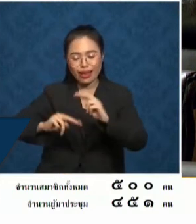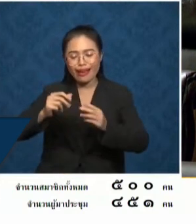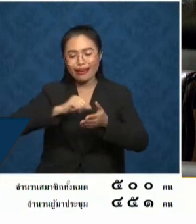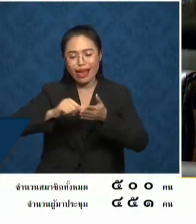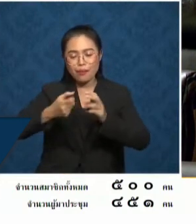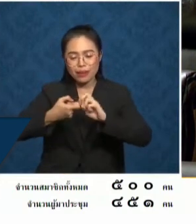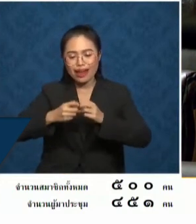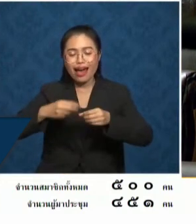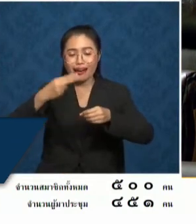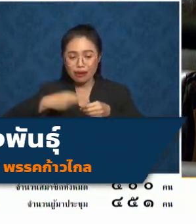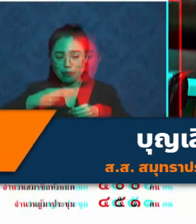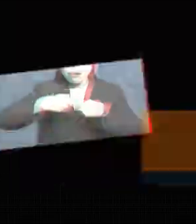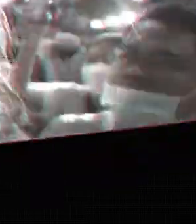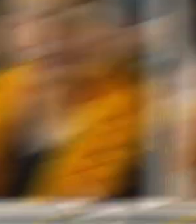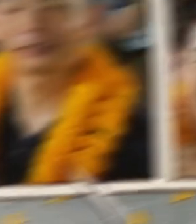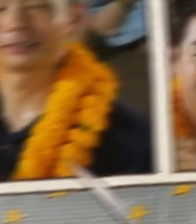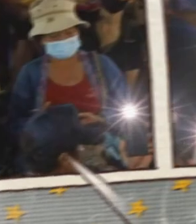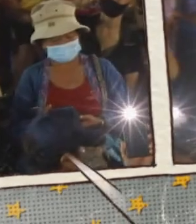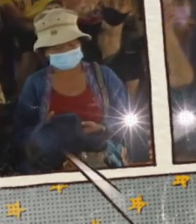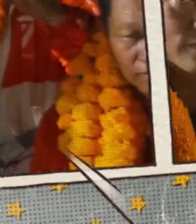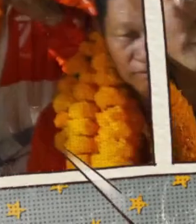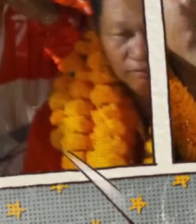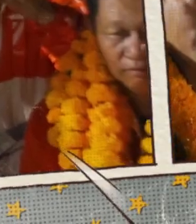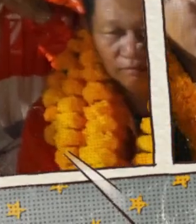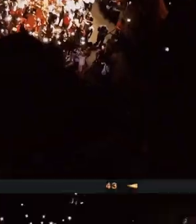ทะเลขอบคุณท่านประธาน